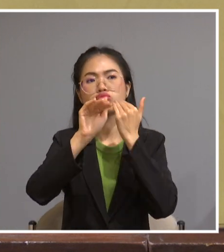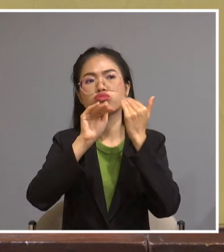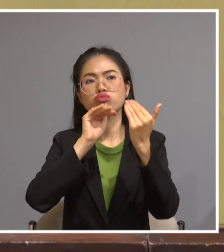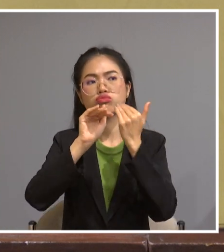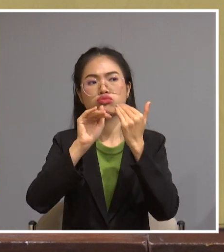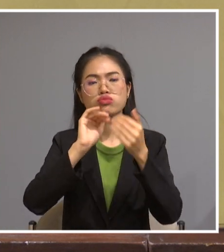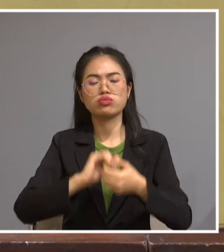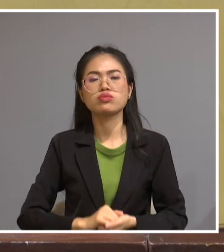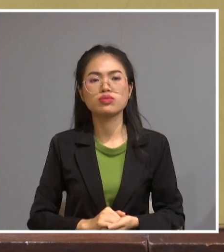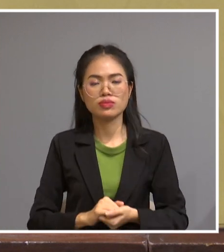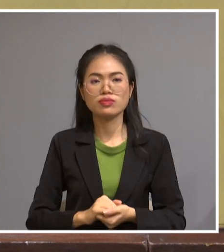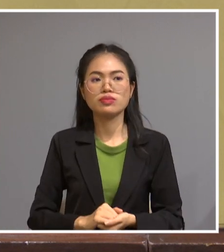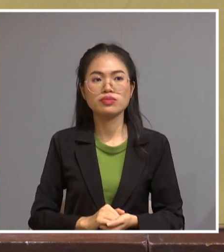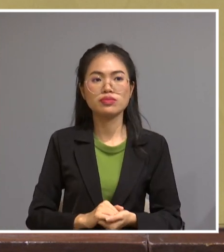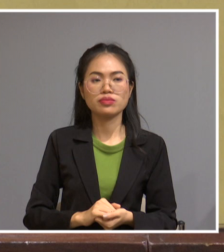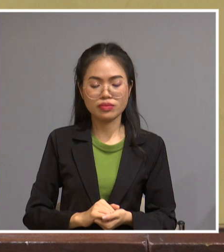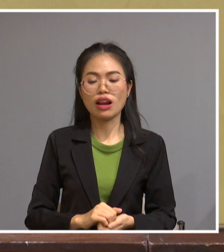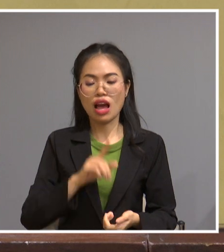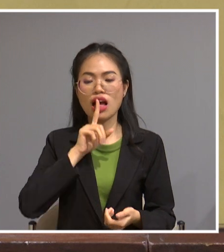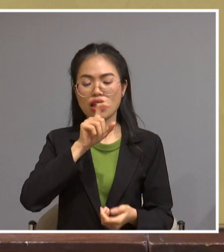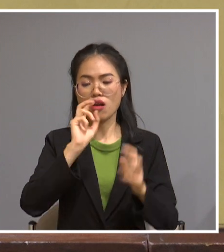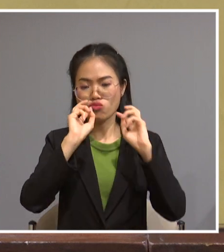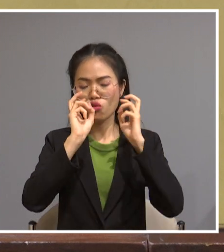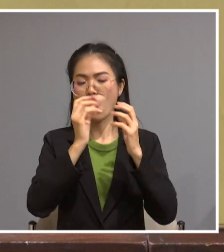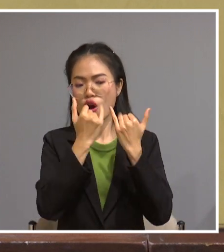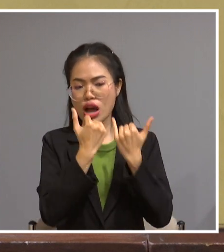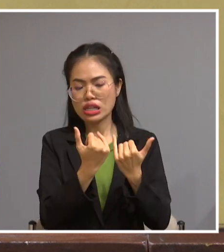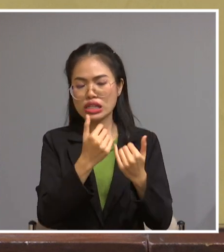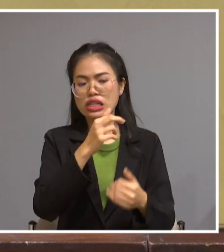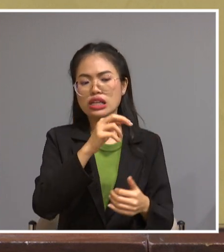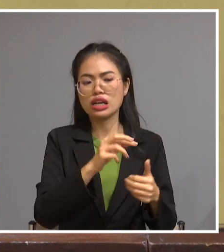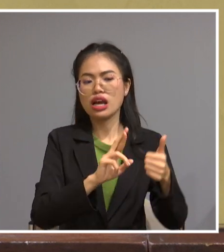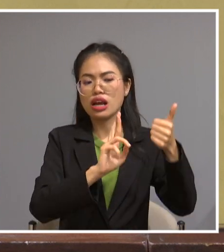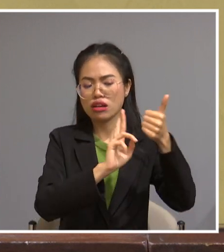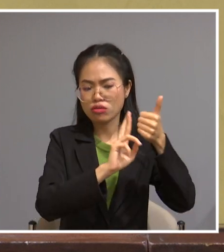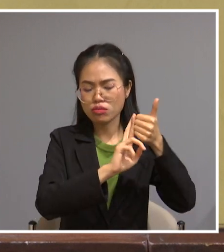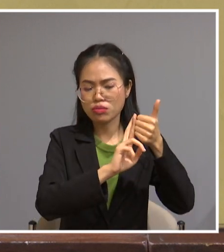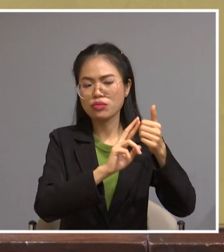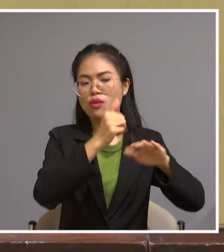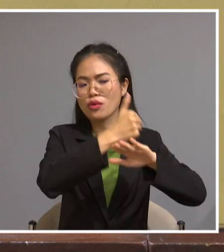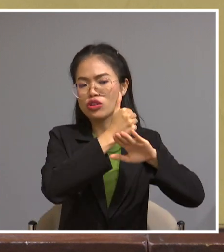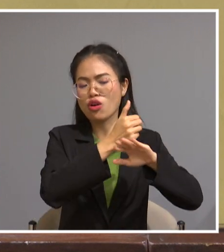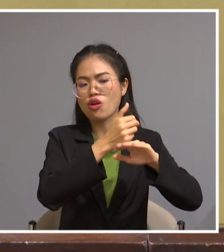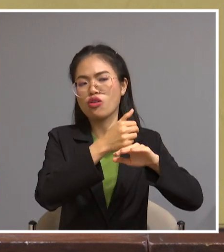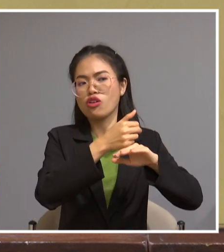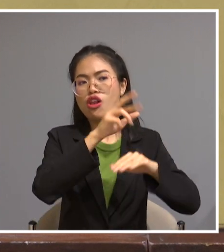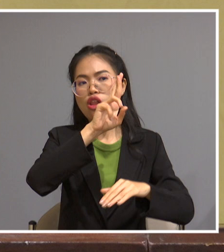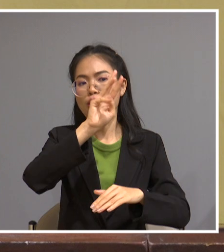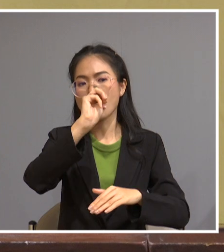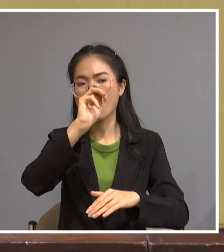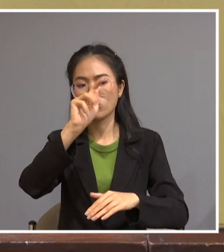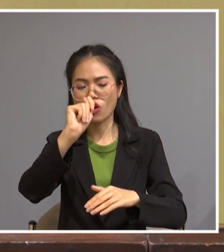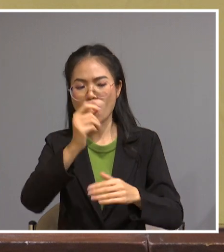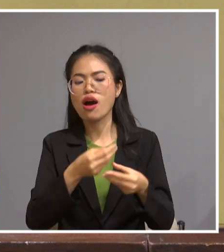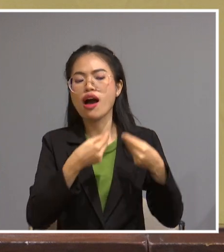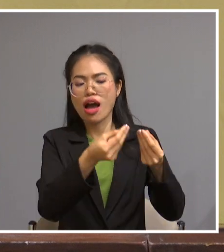ารก่วคนาได้มหนสัยแ้งว่ากระทถามเรื่องนี้รัมตีว่าการกระส่วคำนาคมอบหมายรัตีชวยวาการกส่งคำนาคมคื